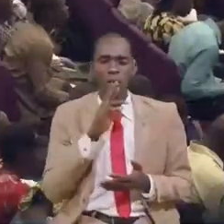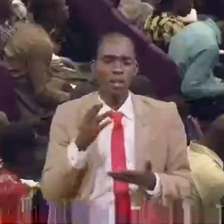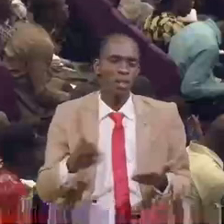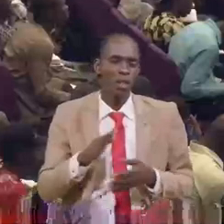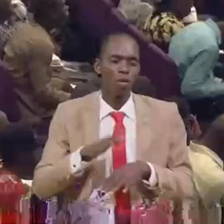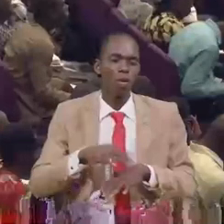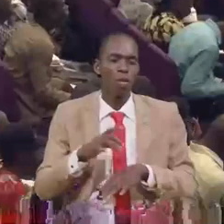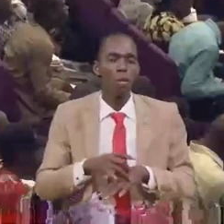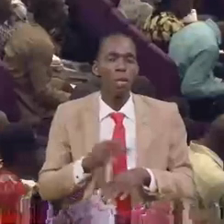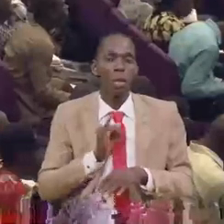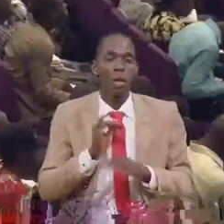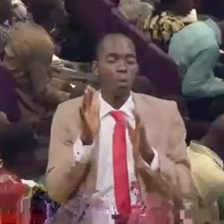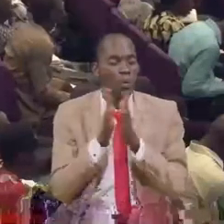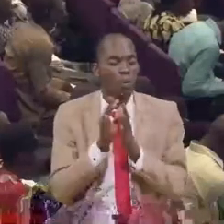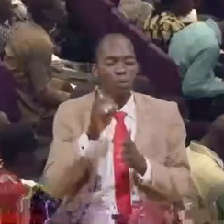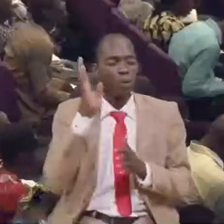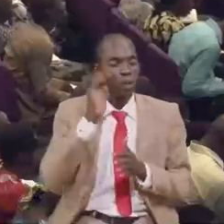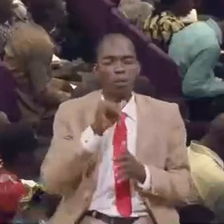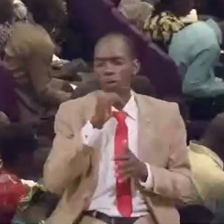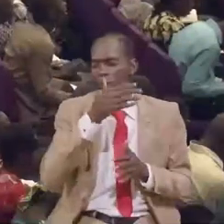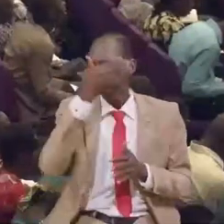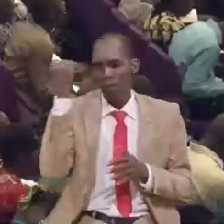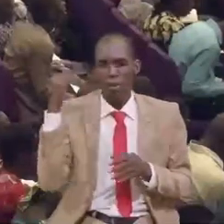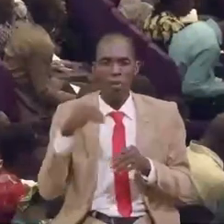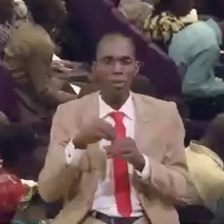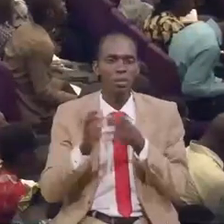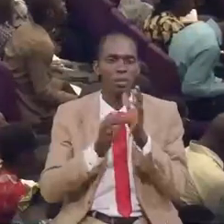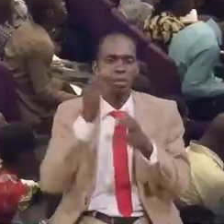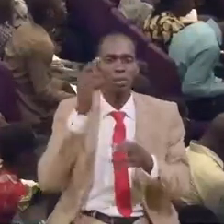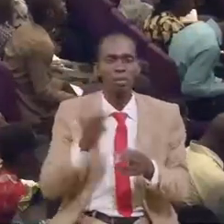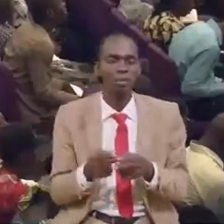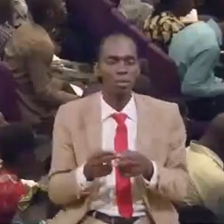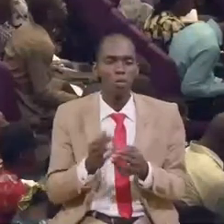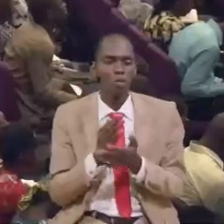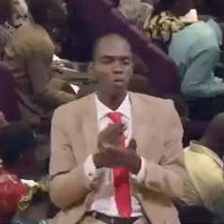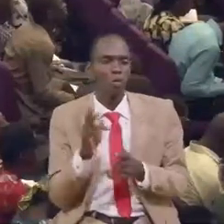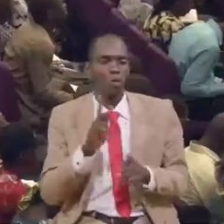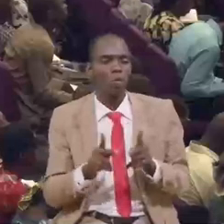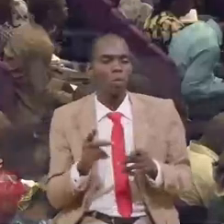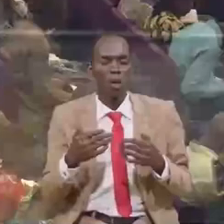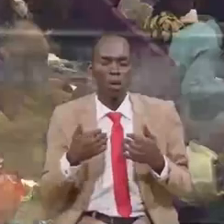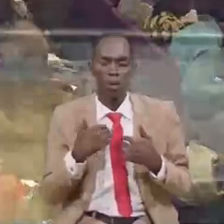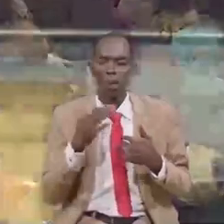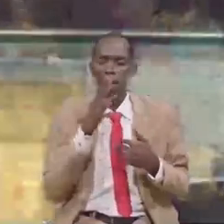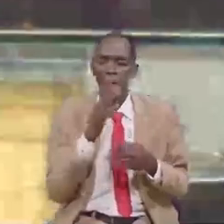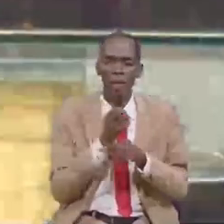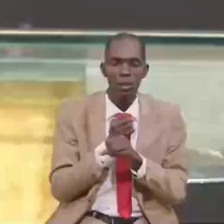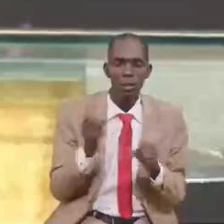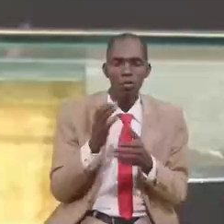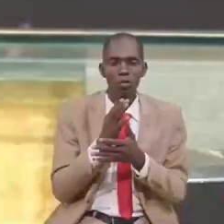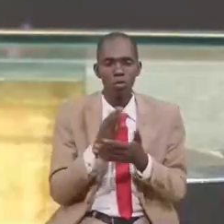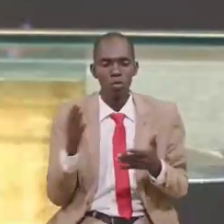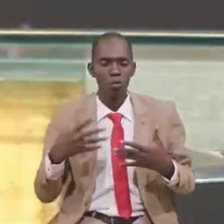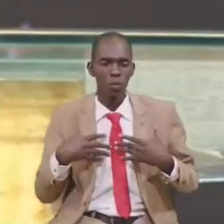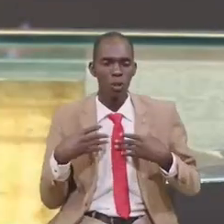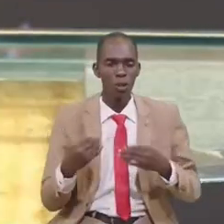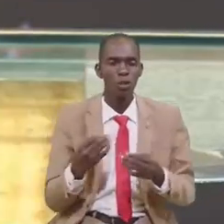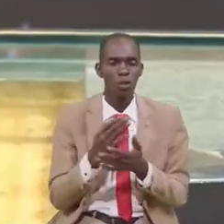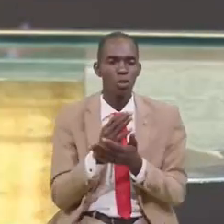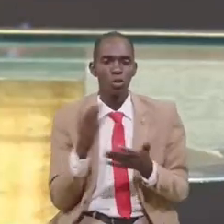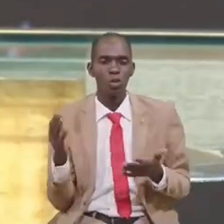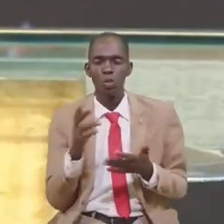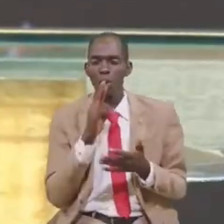prie que vous n'oubliez pas cela au nom de Jésus. Certains ont été sauvés, certains ont été guéris, certains